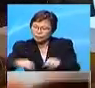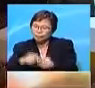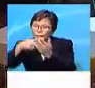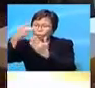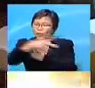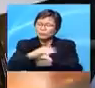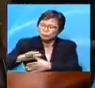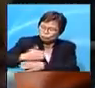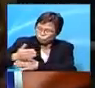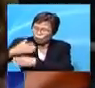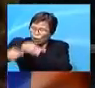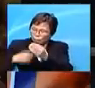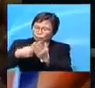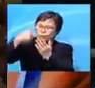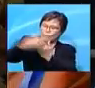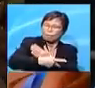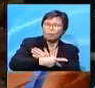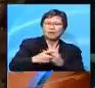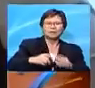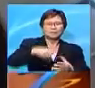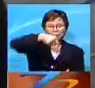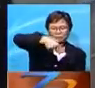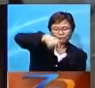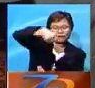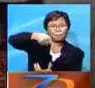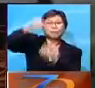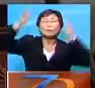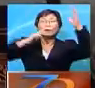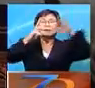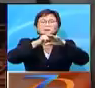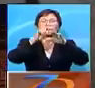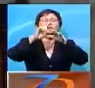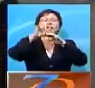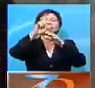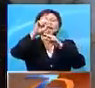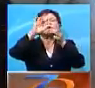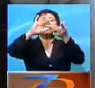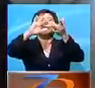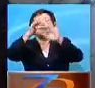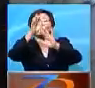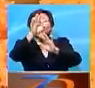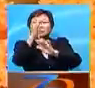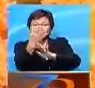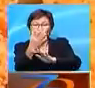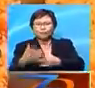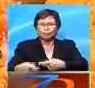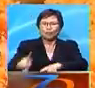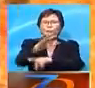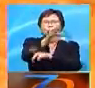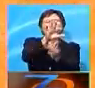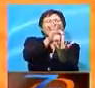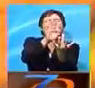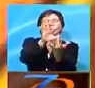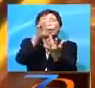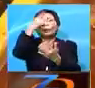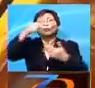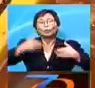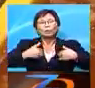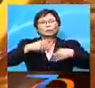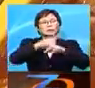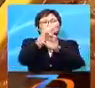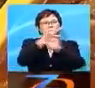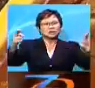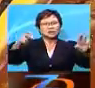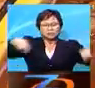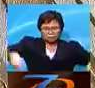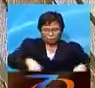informasi mengenai projek tifin Malaysia di media sosial orang ramai diberi peluang untuk memilih menu untuk diadakan disediakan